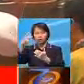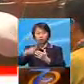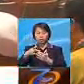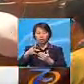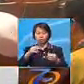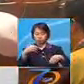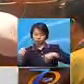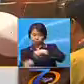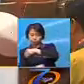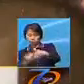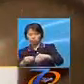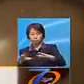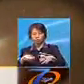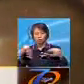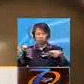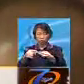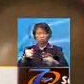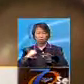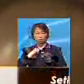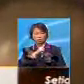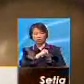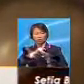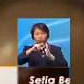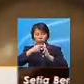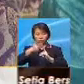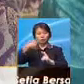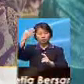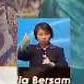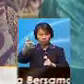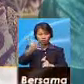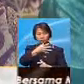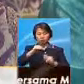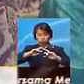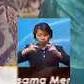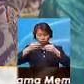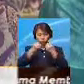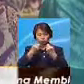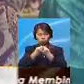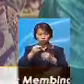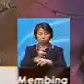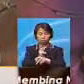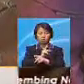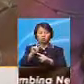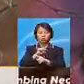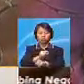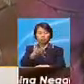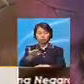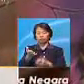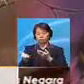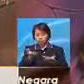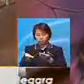transformasi pelaksanaan Perhubungan keanggotaan bermula bulan hadapan selain meningkatkan jumlah ahli koperasi menggunakan produk dan